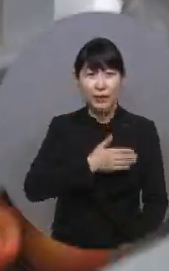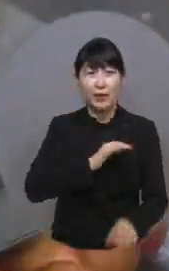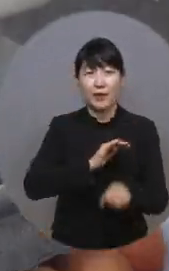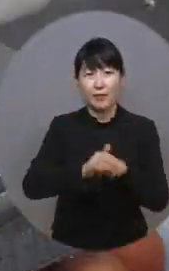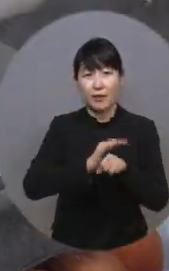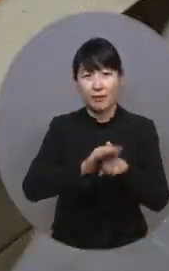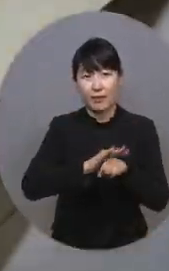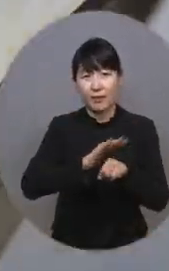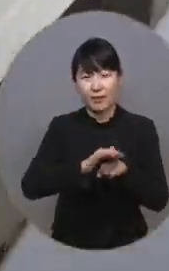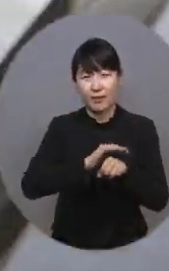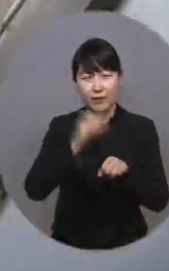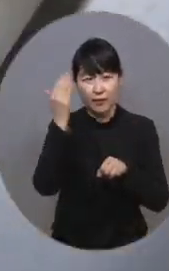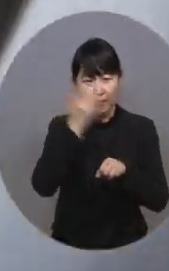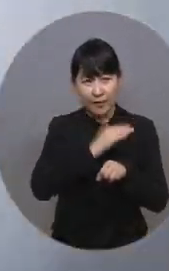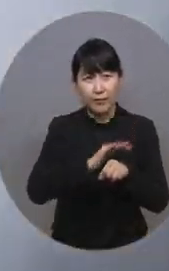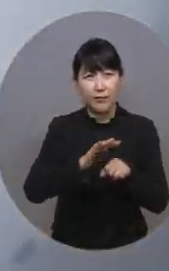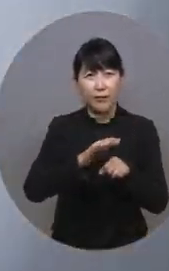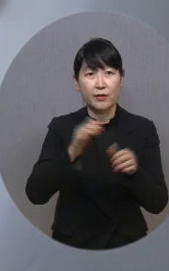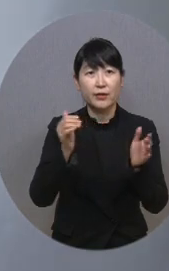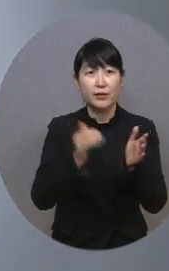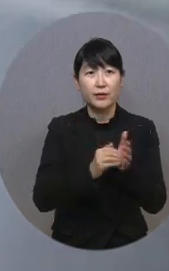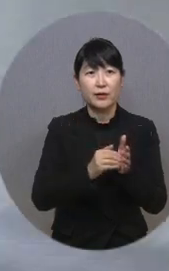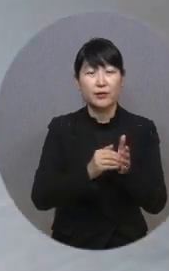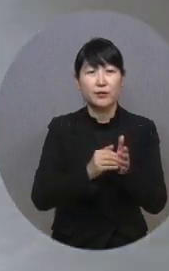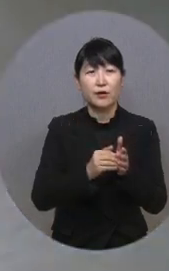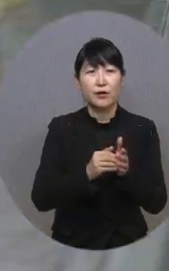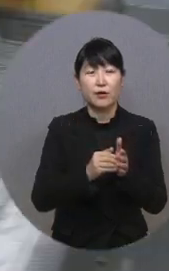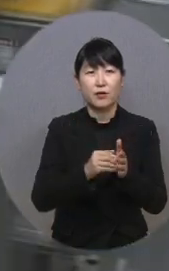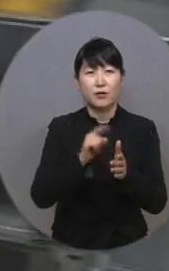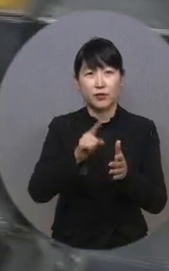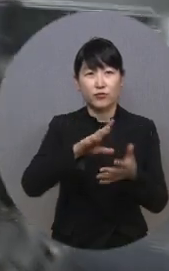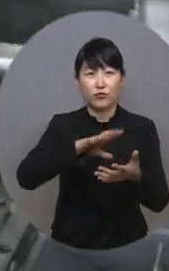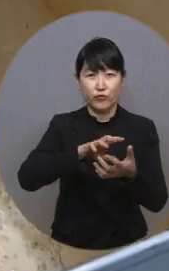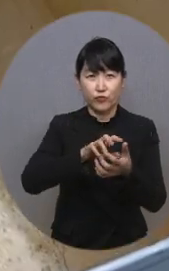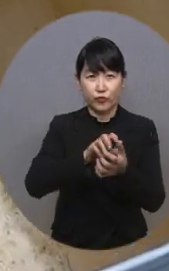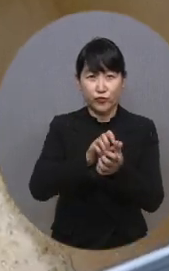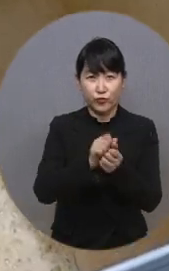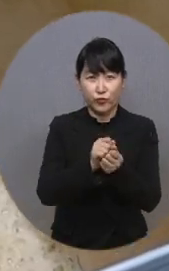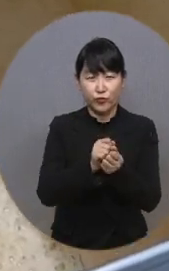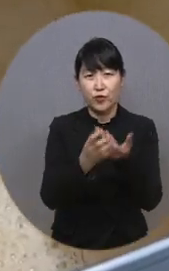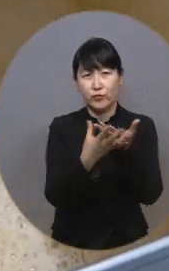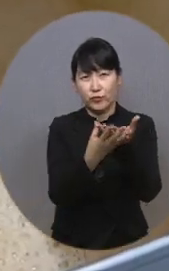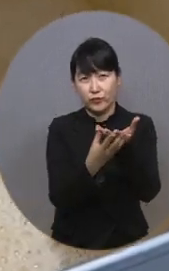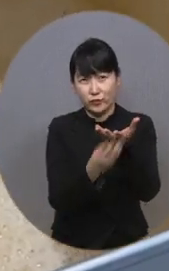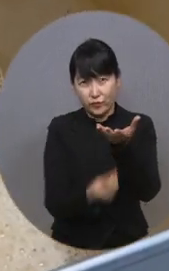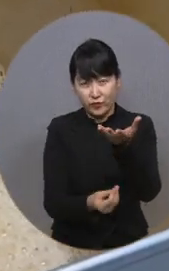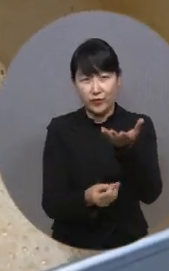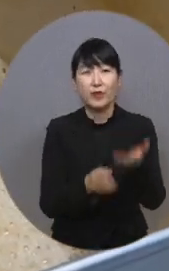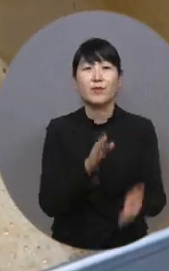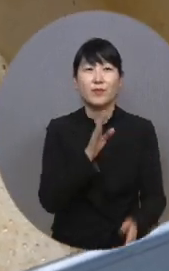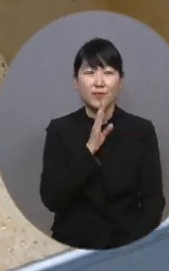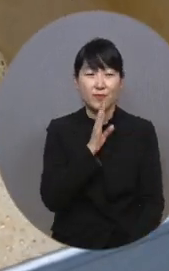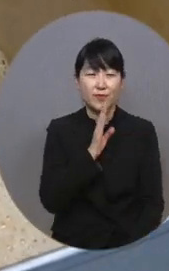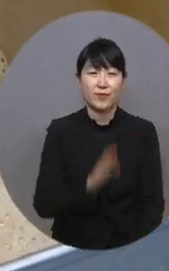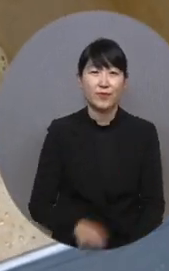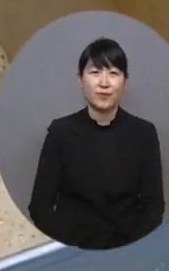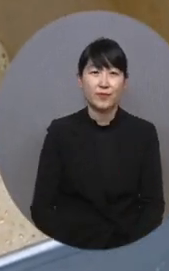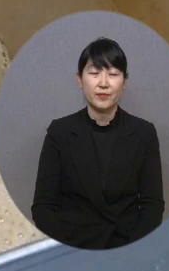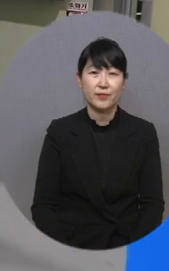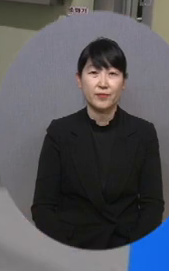다음에 사과 주스를 짜는 공간입니다. 아, 여기서 예. 사과를 사과 주스로? 예, 맞습니다.